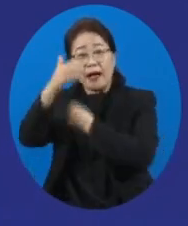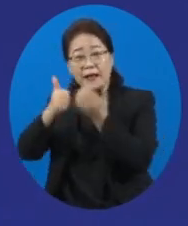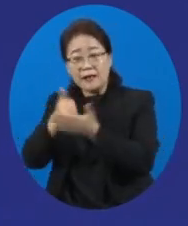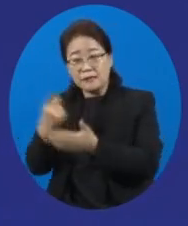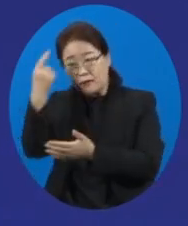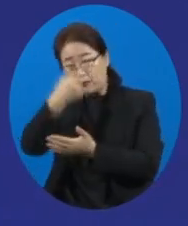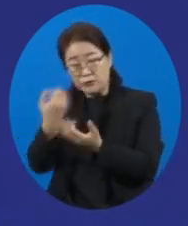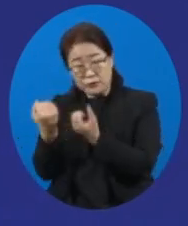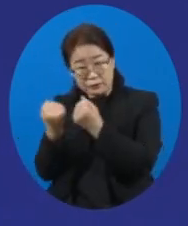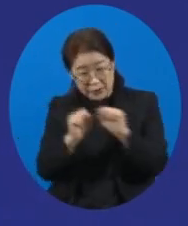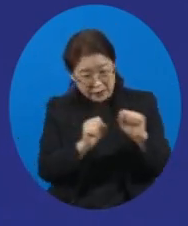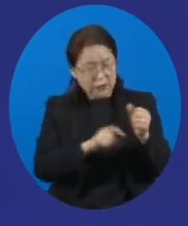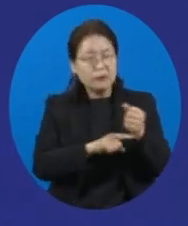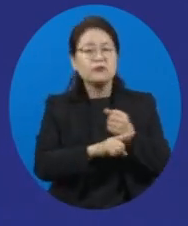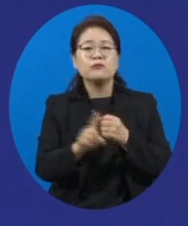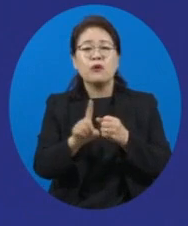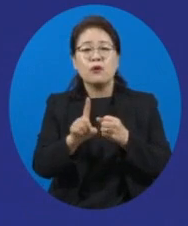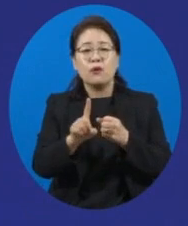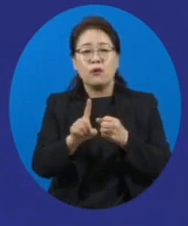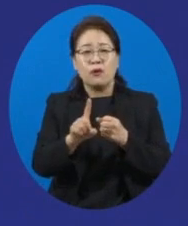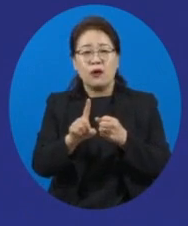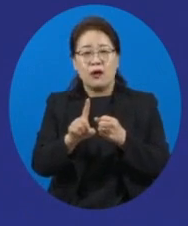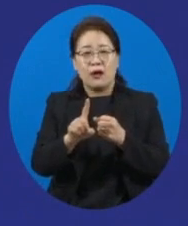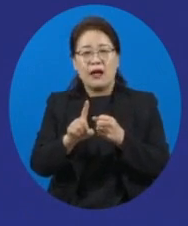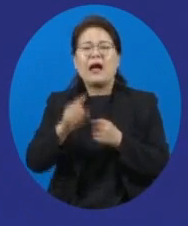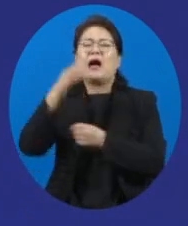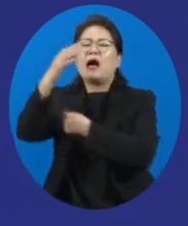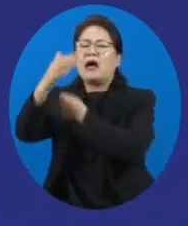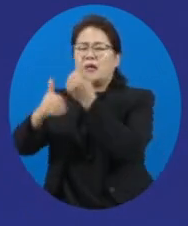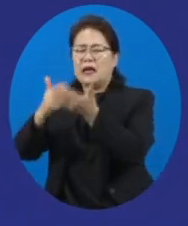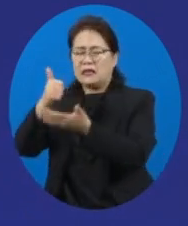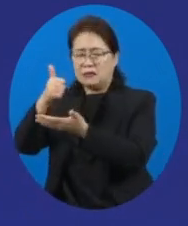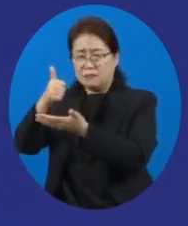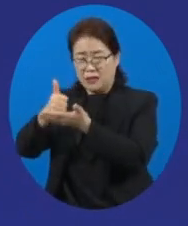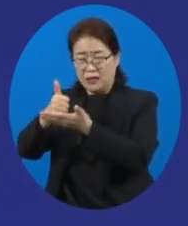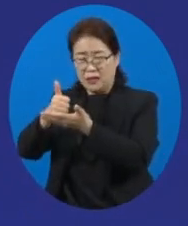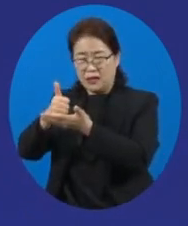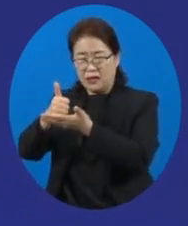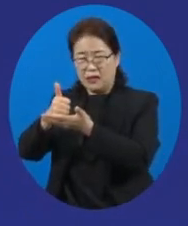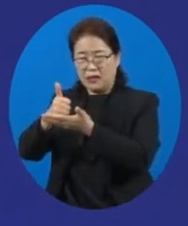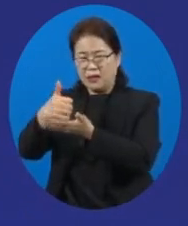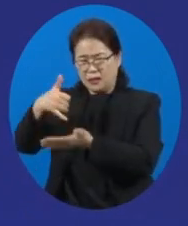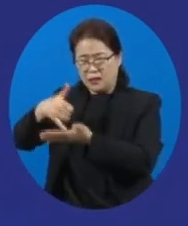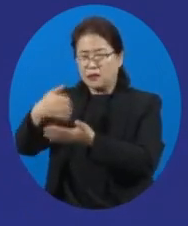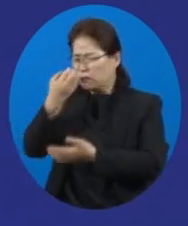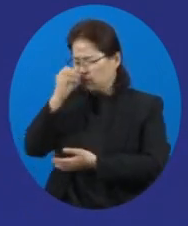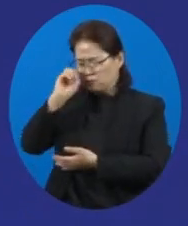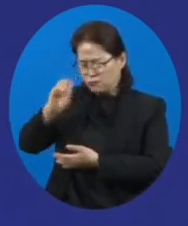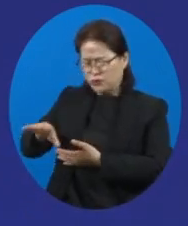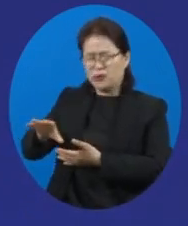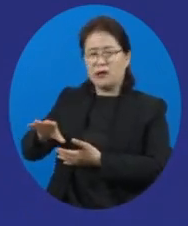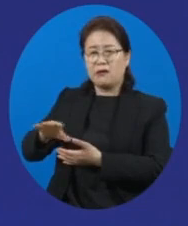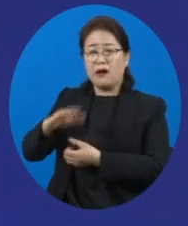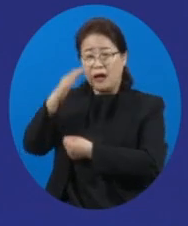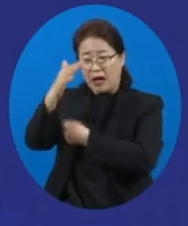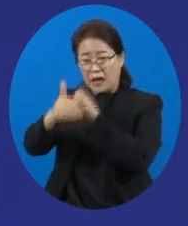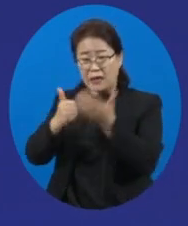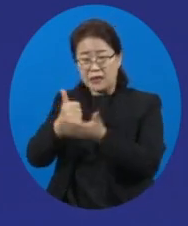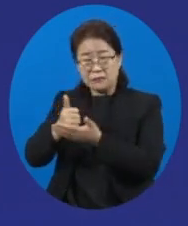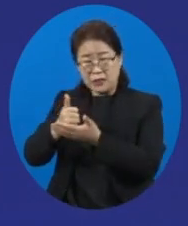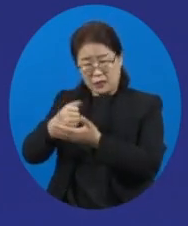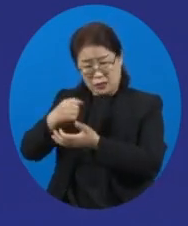낯을 피하였다라고 하는 것은 하나님의 인격을 무시하고 하나님의